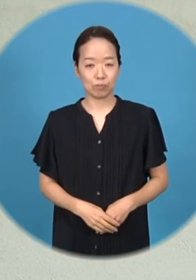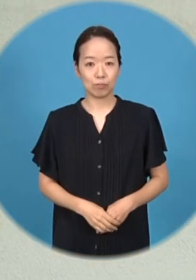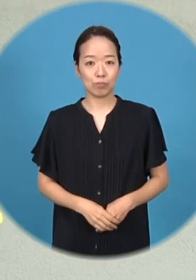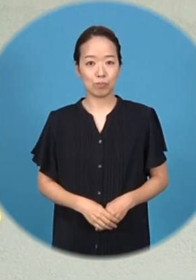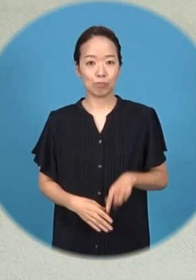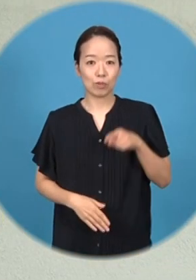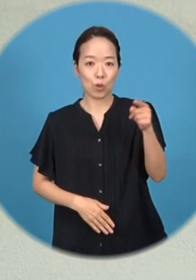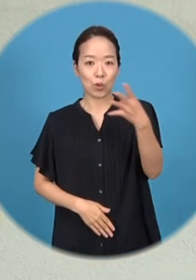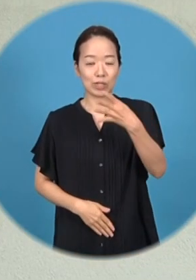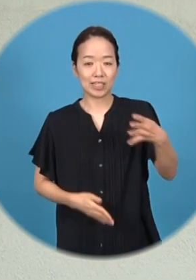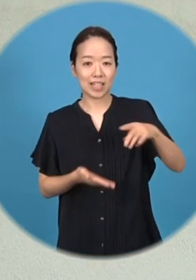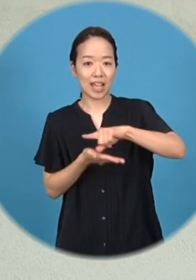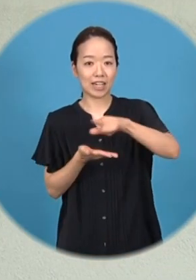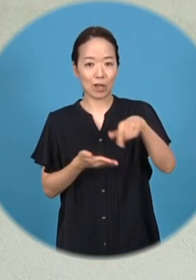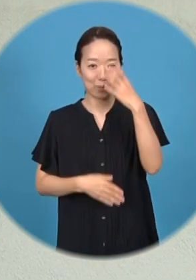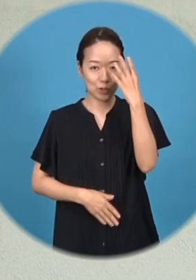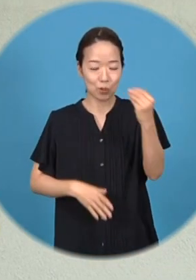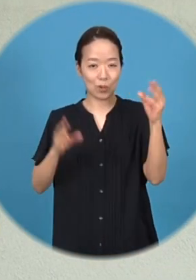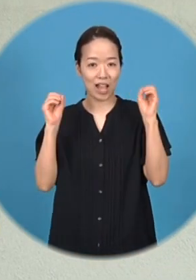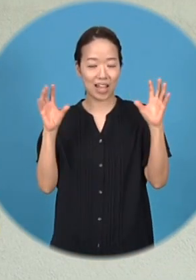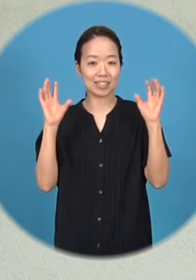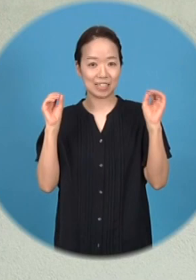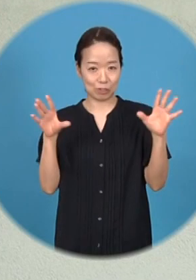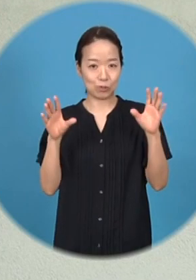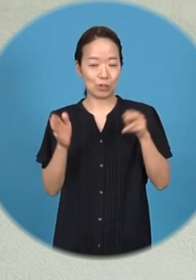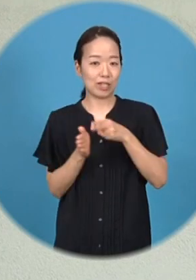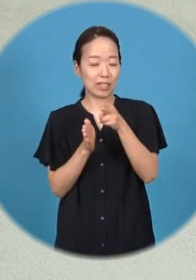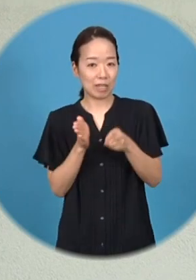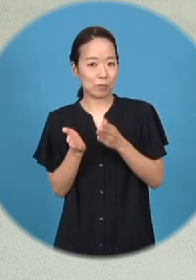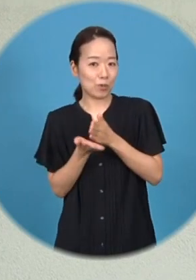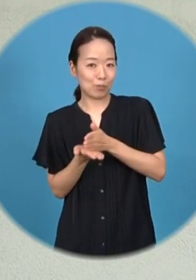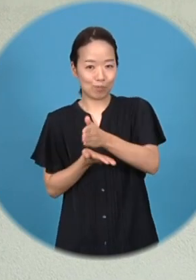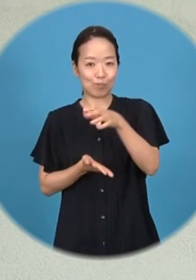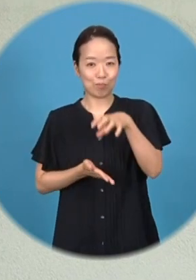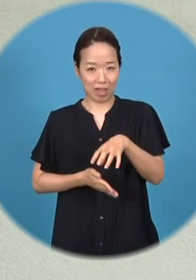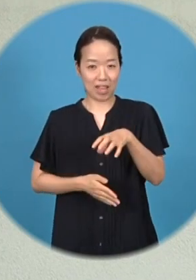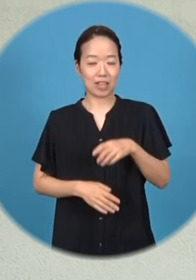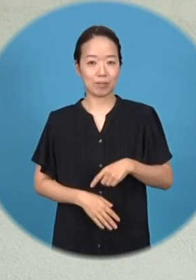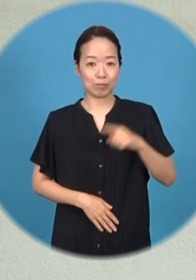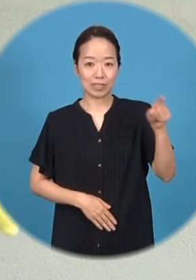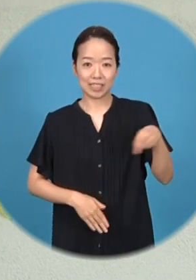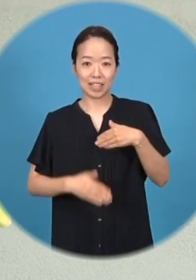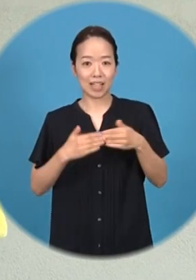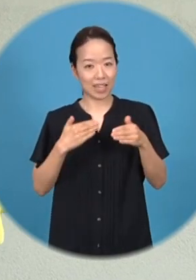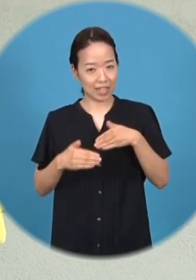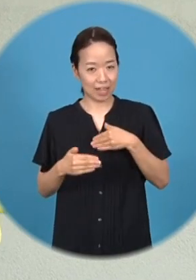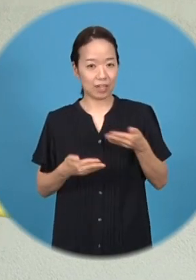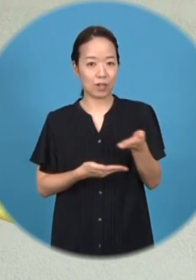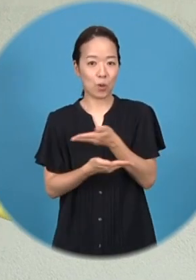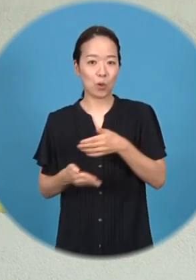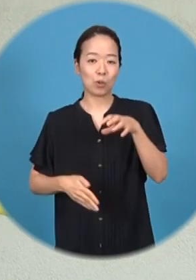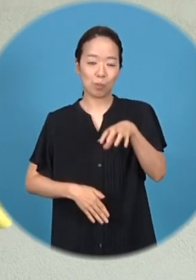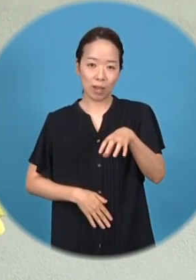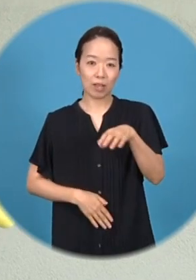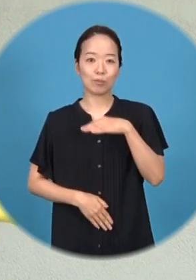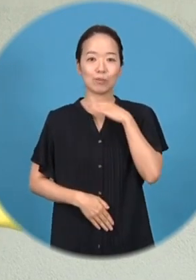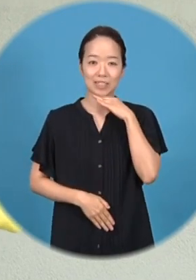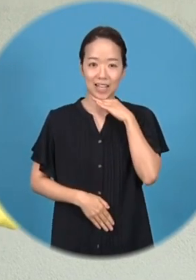奥飛騨エリアの魅力を発信する旅の拠点、自然体験や交流の場としても期待が広がり